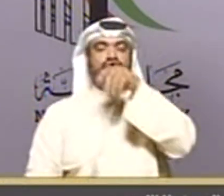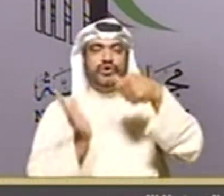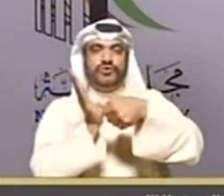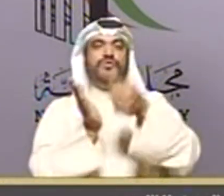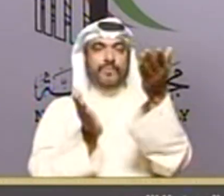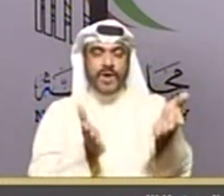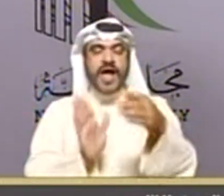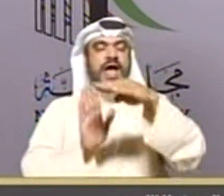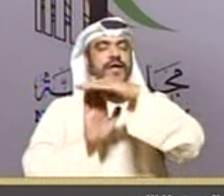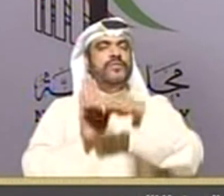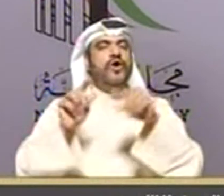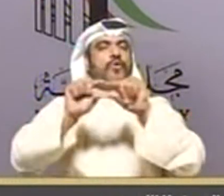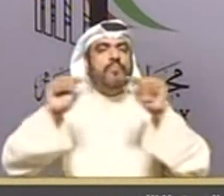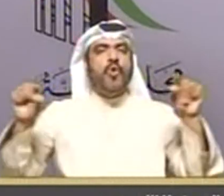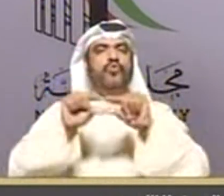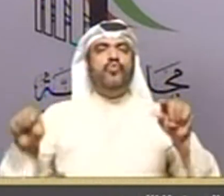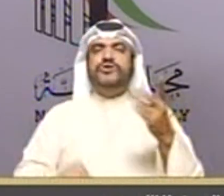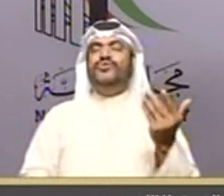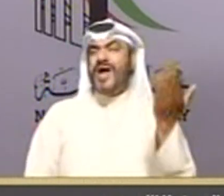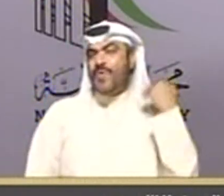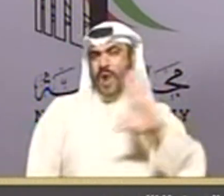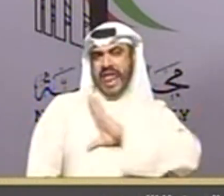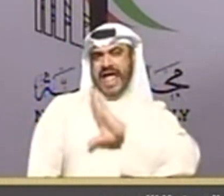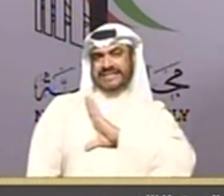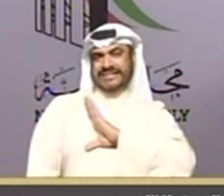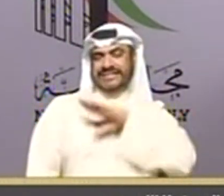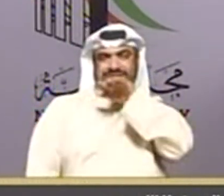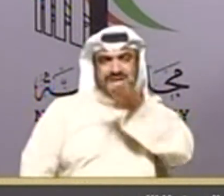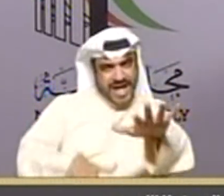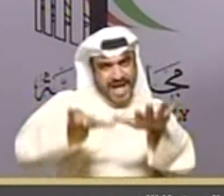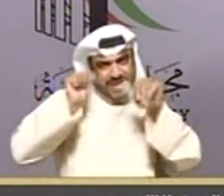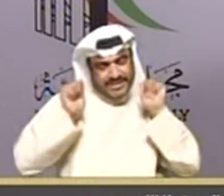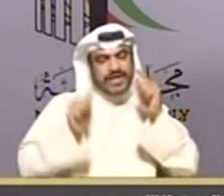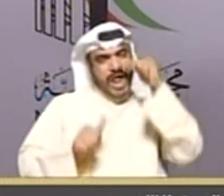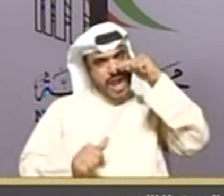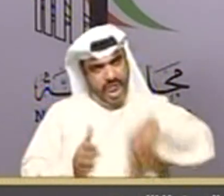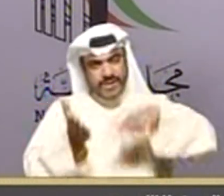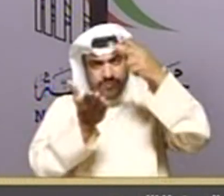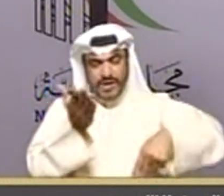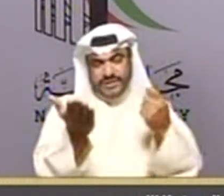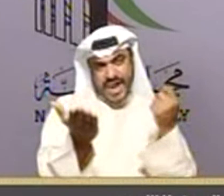لموضوع استحقاق العسكريين المتقاعدين الذين شملهم قرار